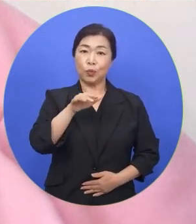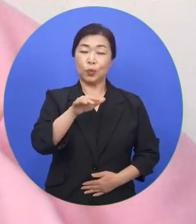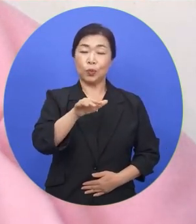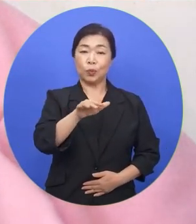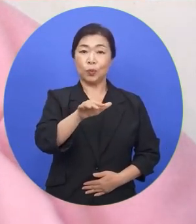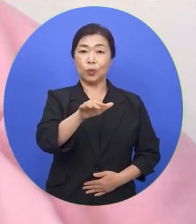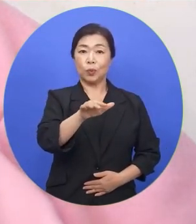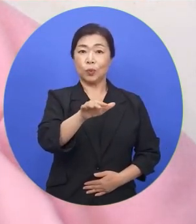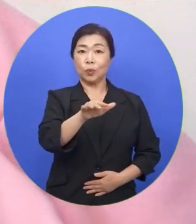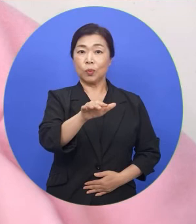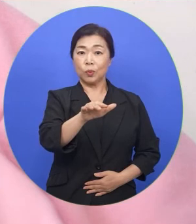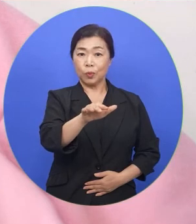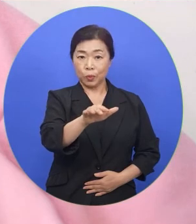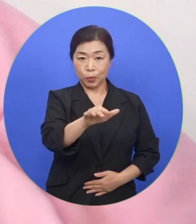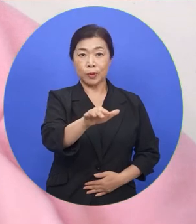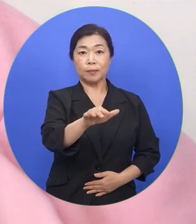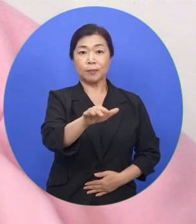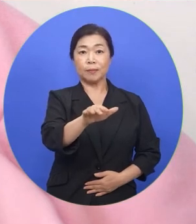내뱉고